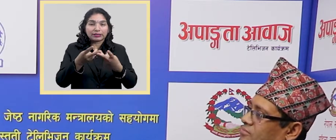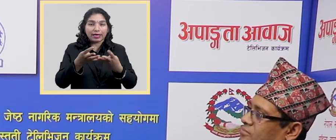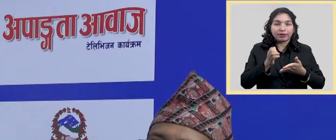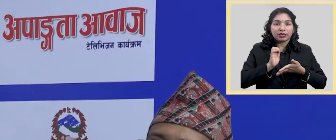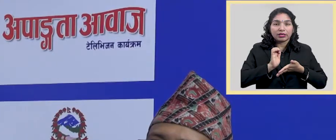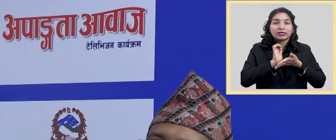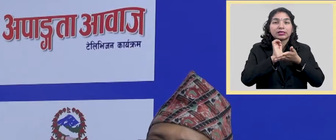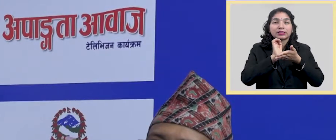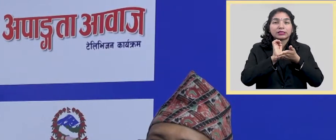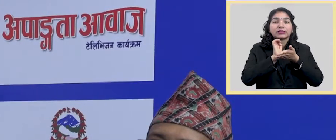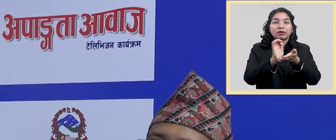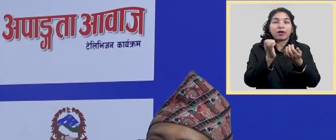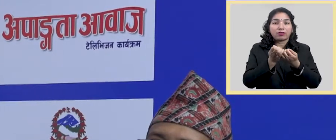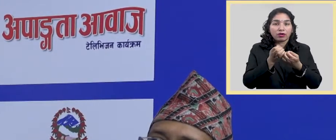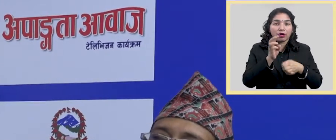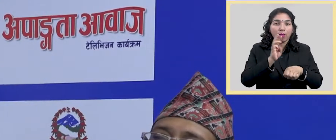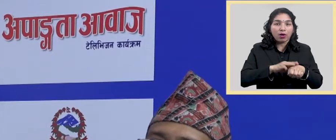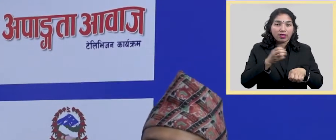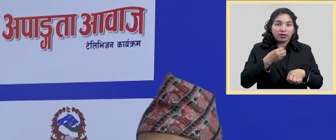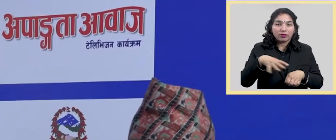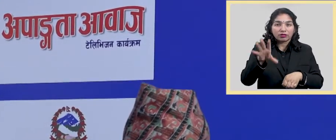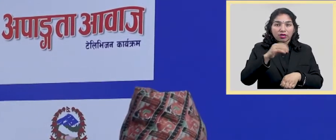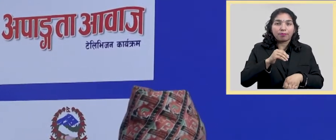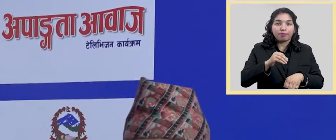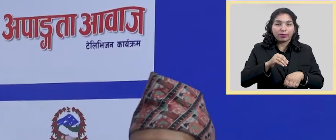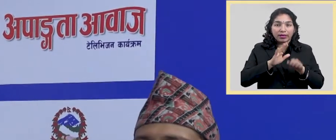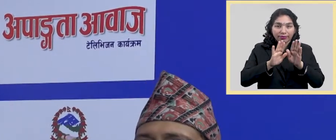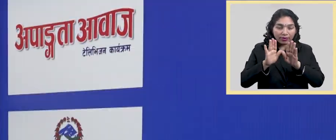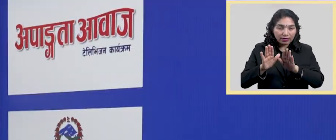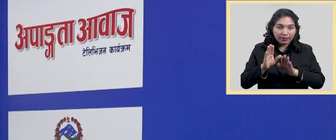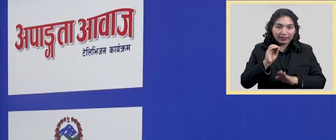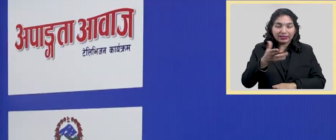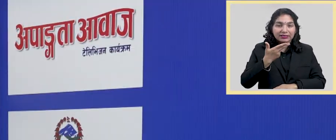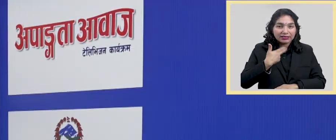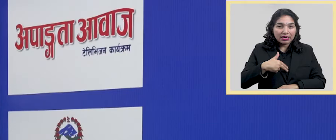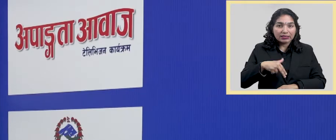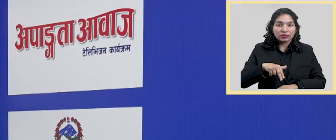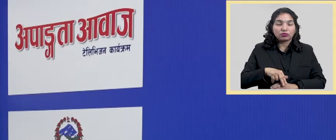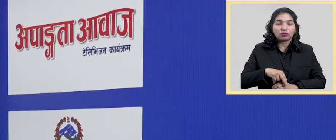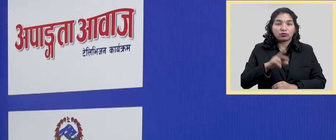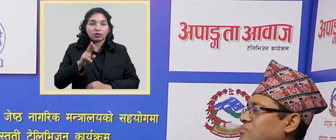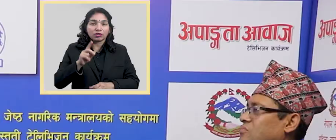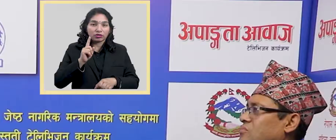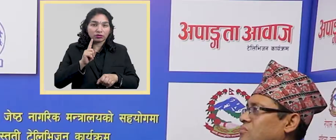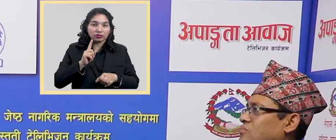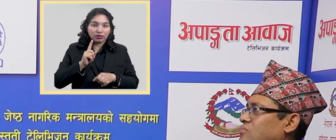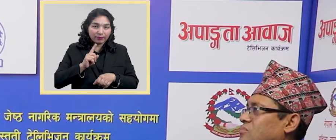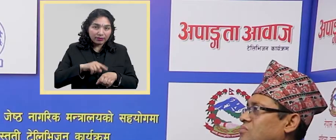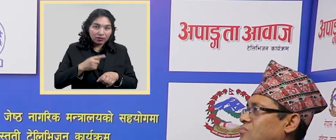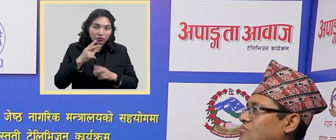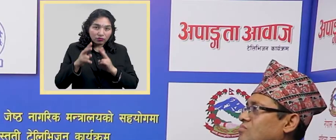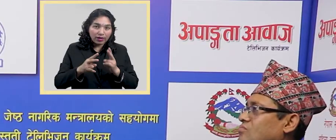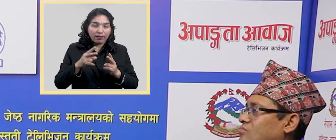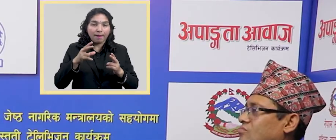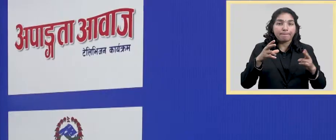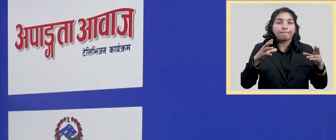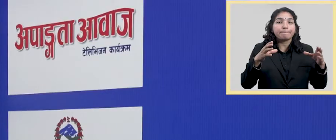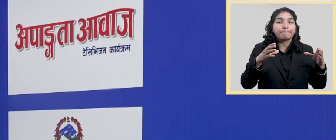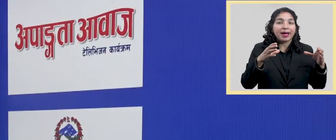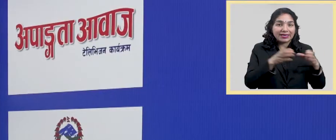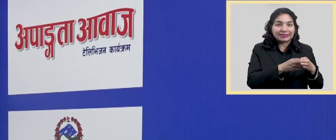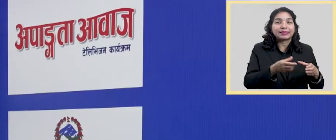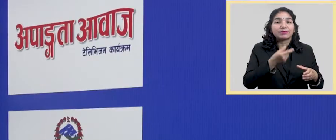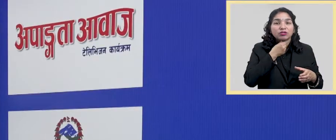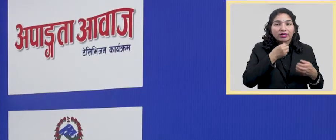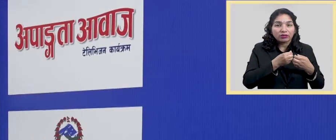यो हिसाबले चाहिँ सेवा गर्ने मौका दिनुभयो सम्पूर्ण वडावासी दाजुभाइहरूलाई म उहाँहरूलाई हृदयदेखि नै धन्यवाद दिन चाहन्छु। एउटा समयले जुराएर पार्टीले विश्वास गरेर